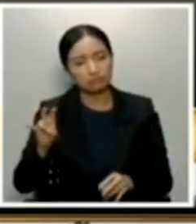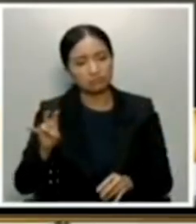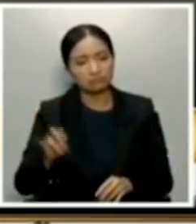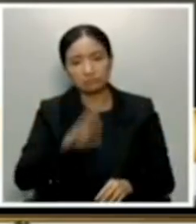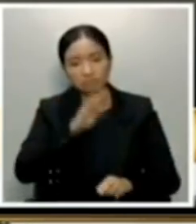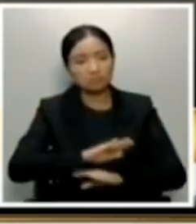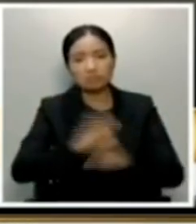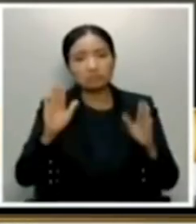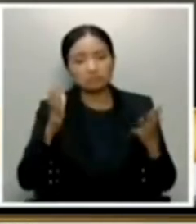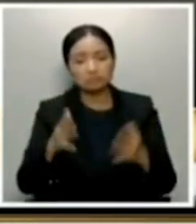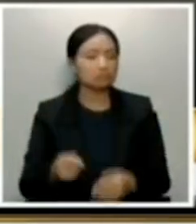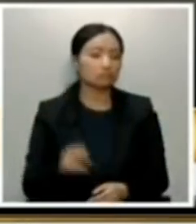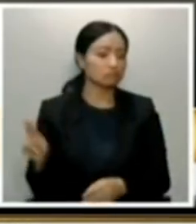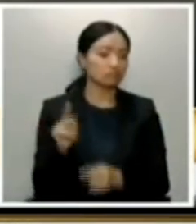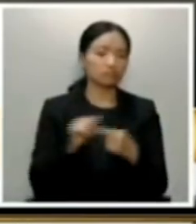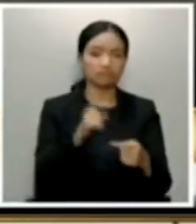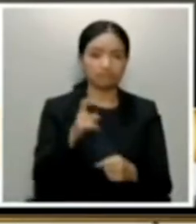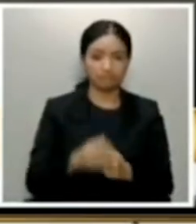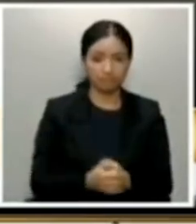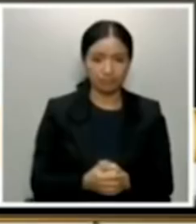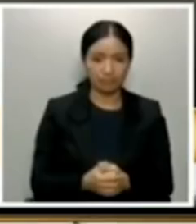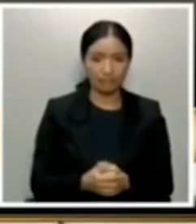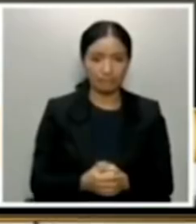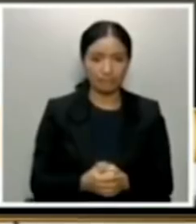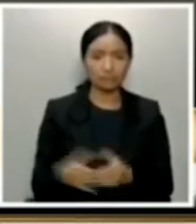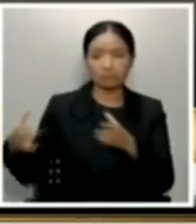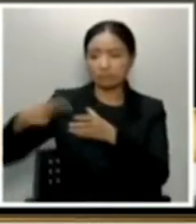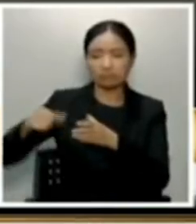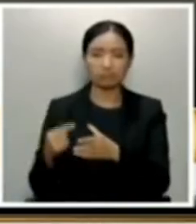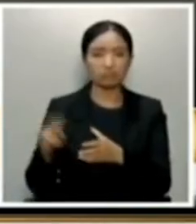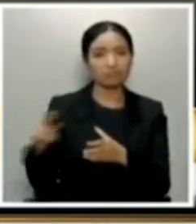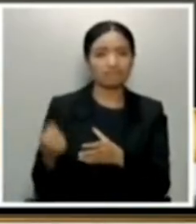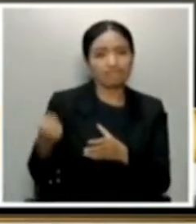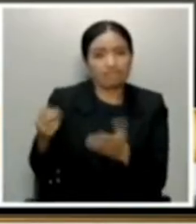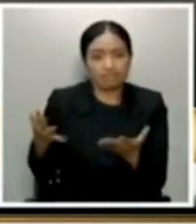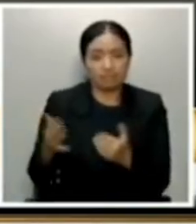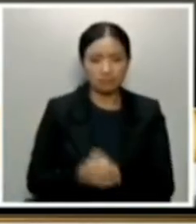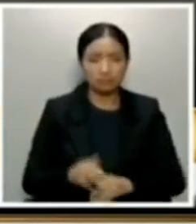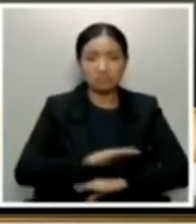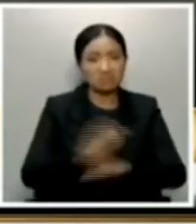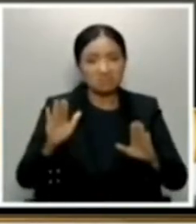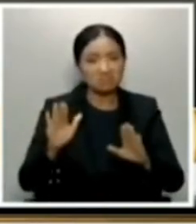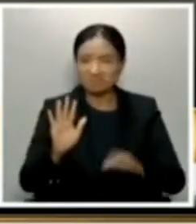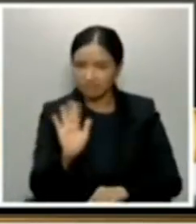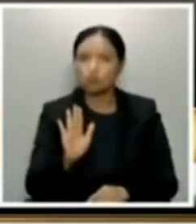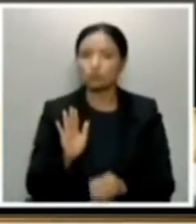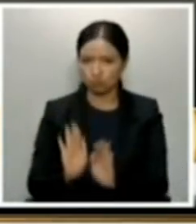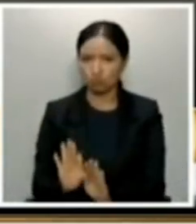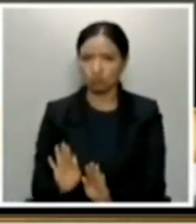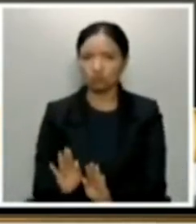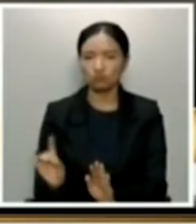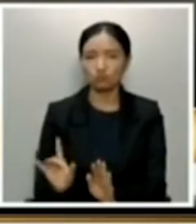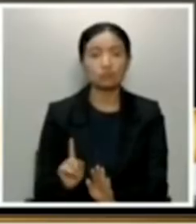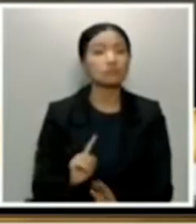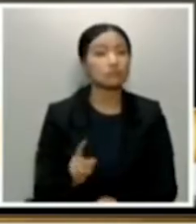เลิกมันก็ใช้ไม่ได้อยู่ดีเพราะว่าคสช.ซึ่งจะเป็นผู้ใช้อำนาจไม่มีอยู่อีกต่อไปแต่ที่ท่านไม่ยกเลิกคืออะไรที่ท่านไม่ยกเลิก